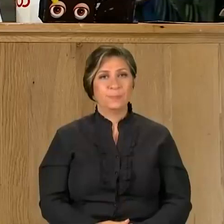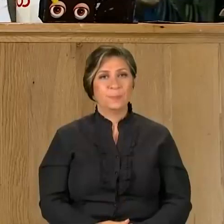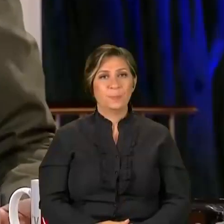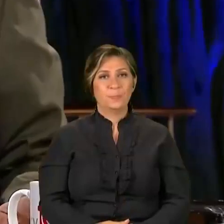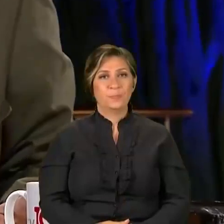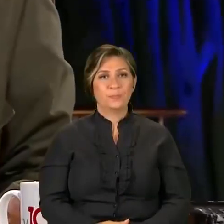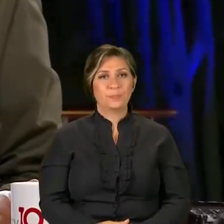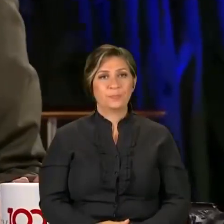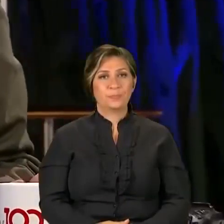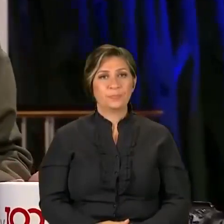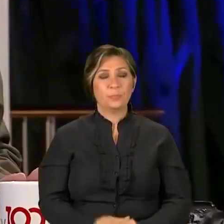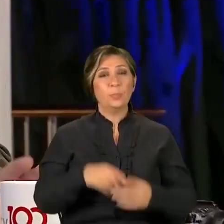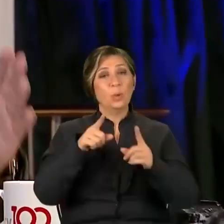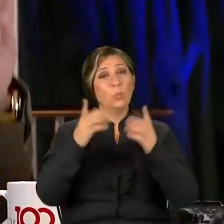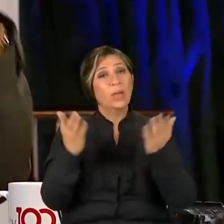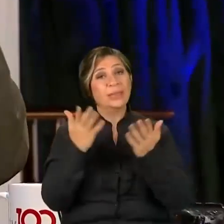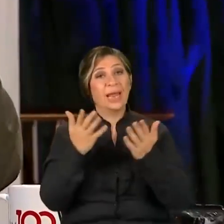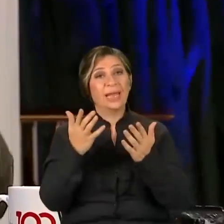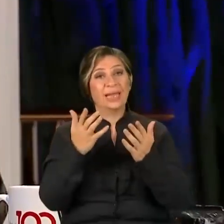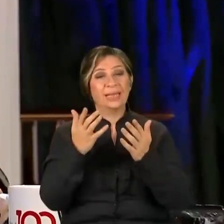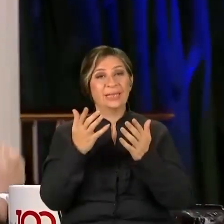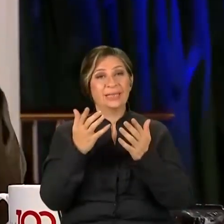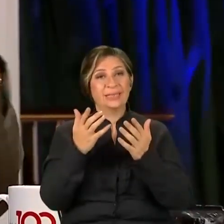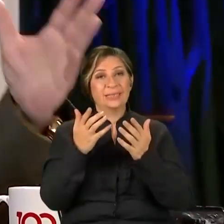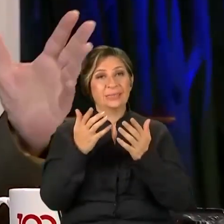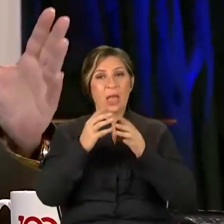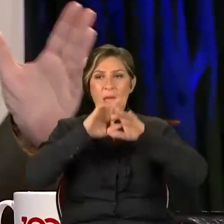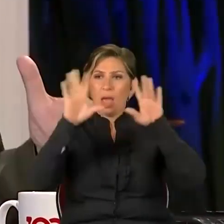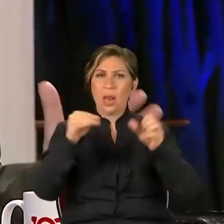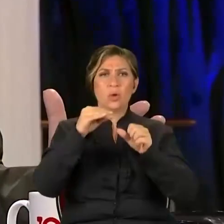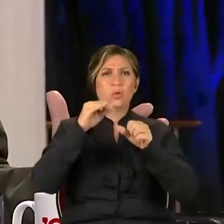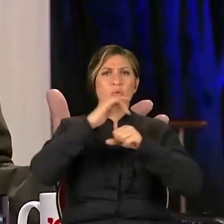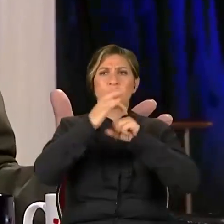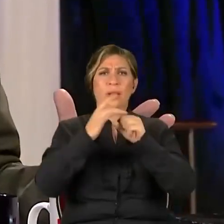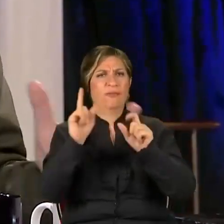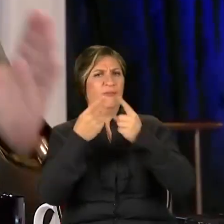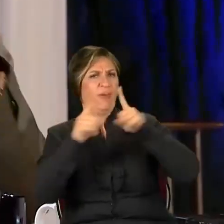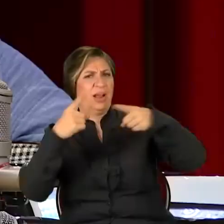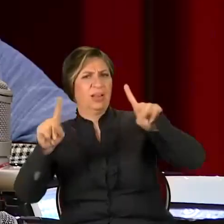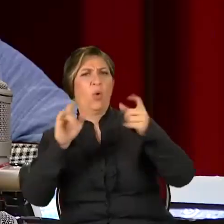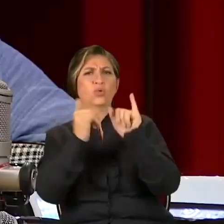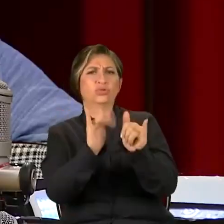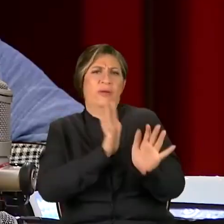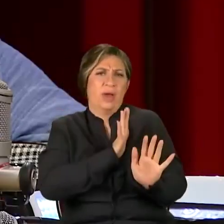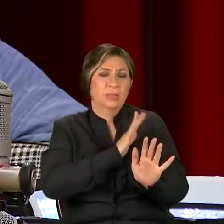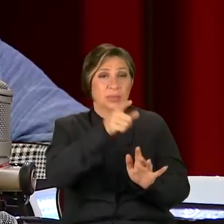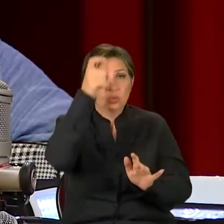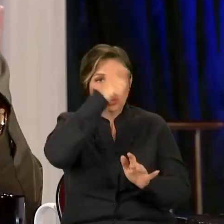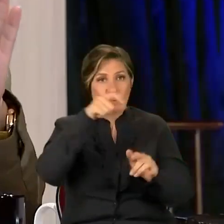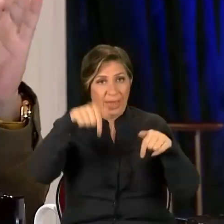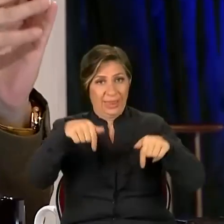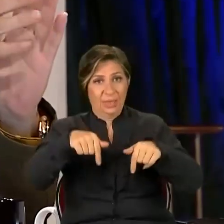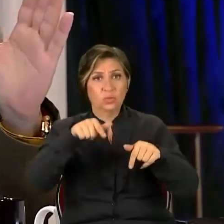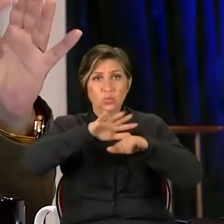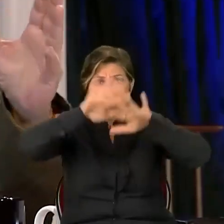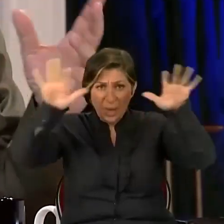bir şey söyleyeceğim Bu kadar ikonik yani her ülkenin ikonik oyuncuları var Sen Türkiye'de